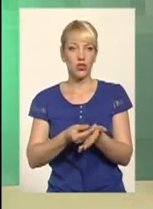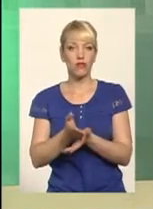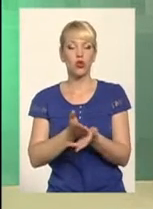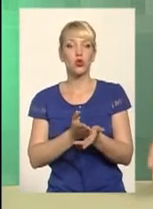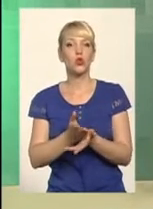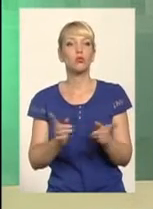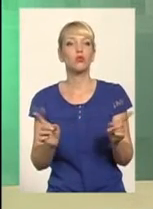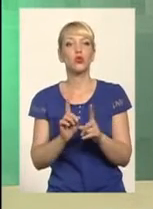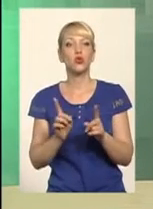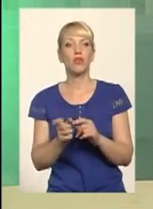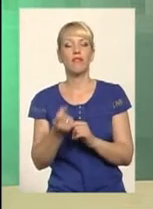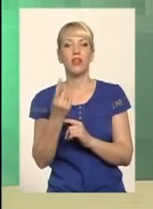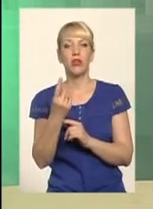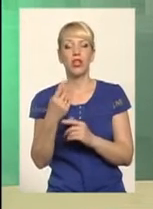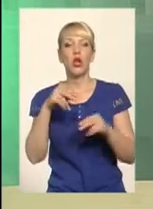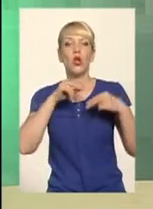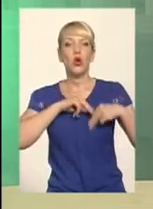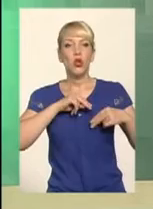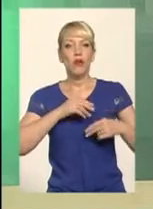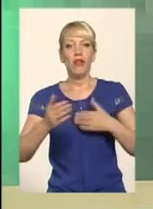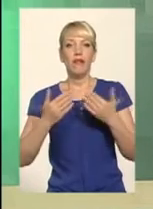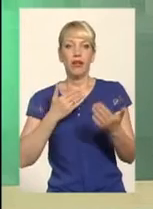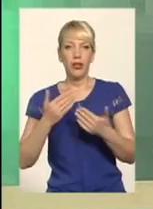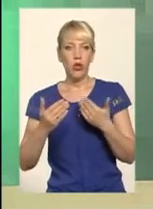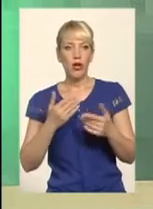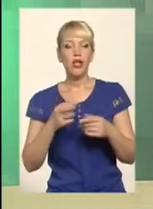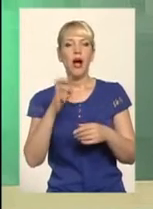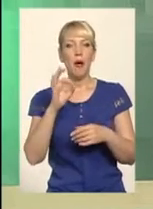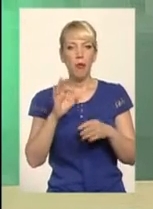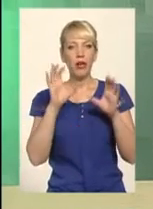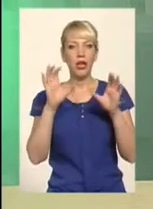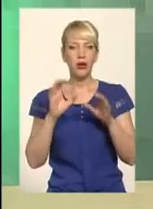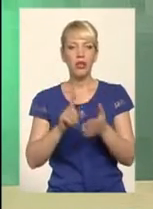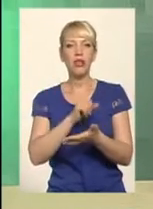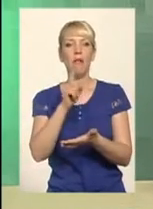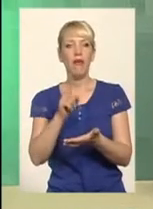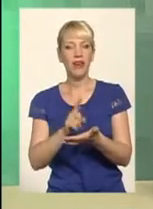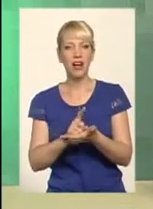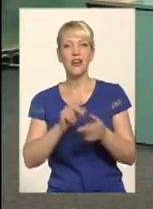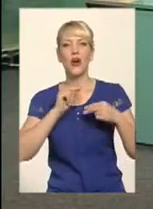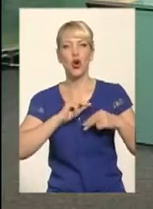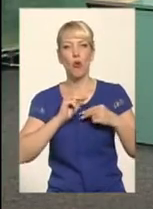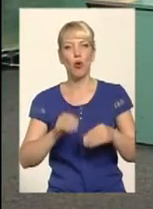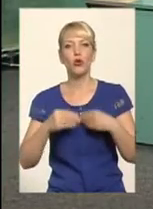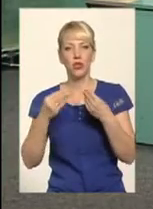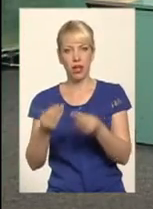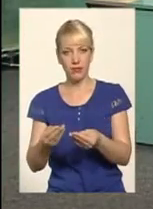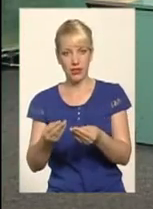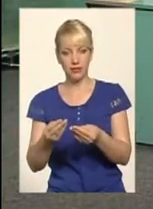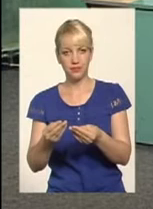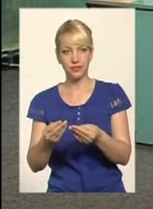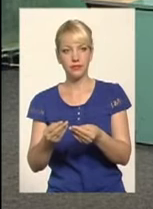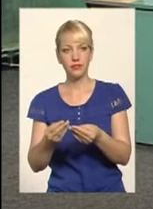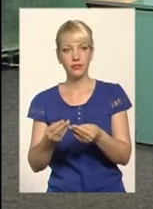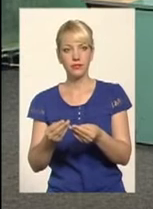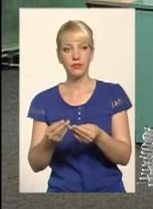те, що виникли трудові відносини, оскільки є новела в законодавстві, яка зобов'язує роботодавця, я скажу так, як